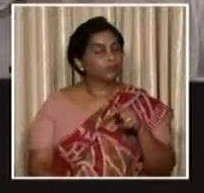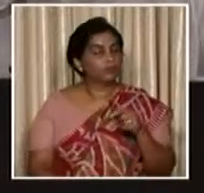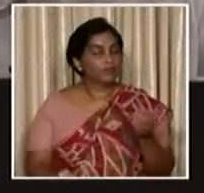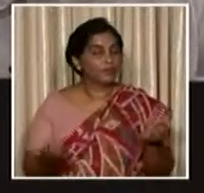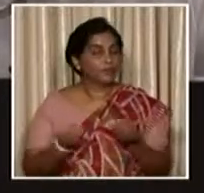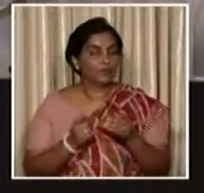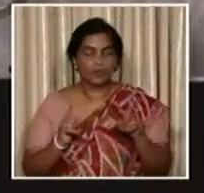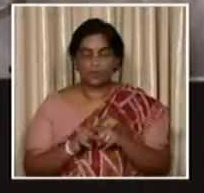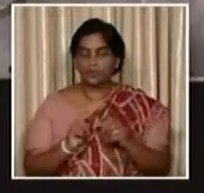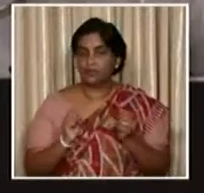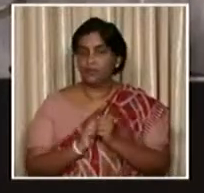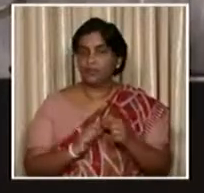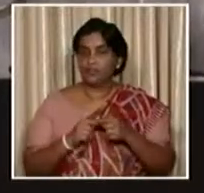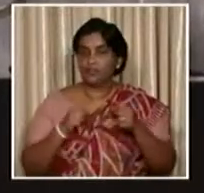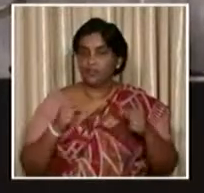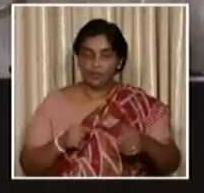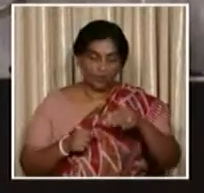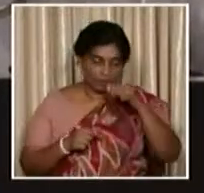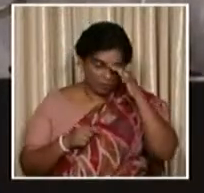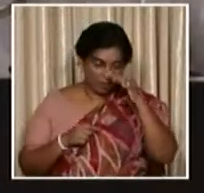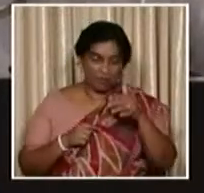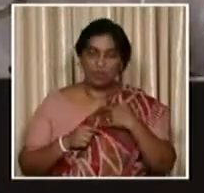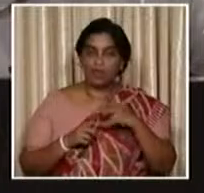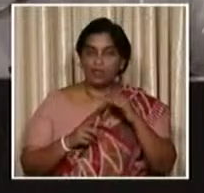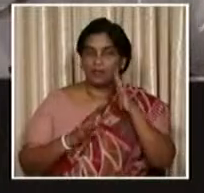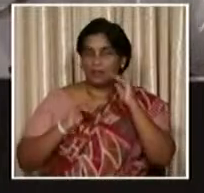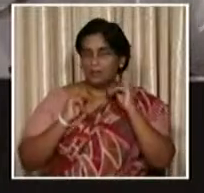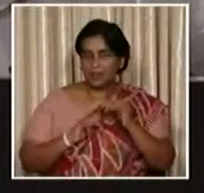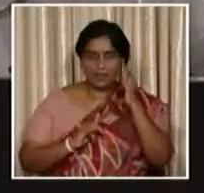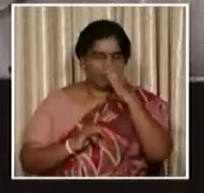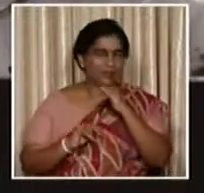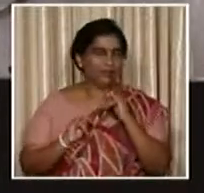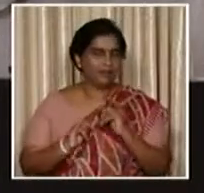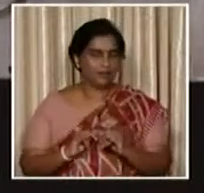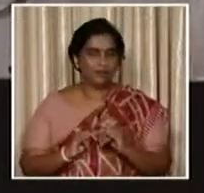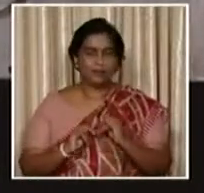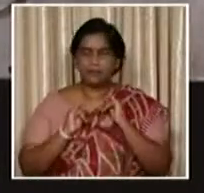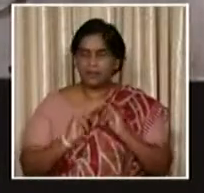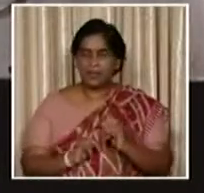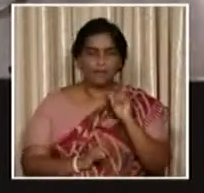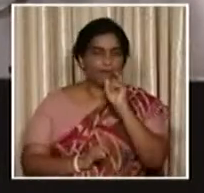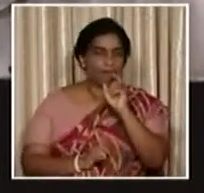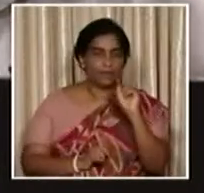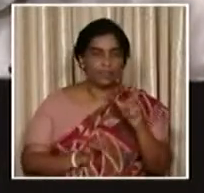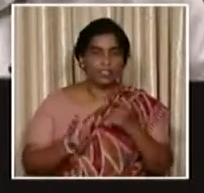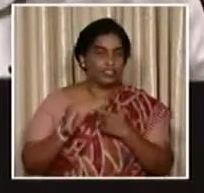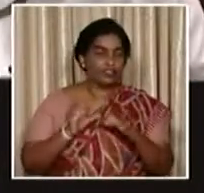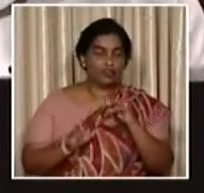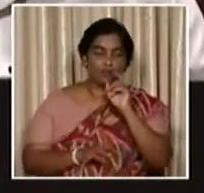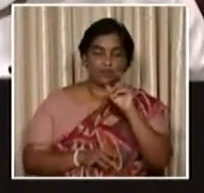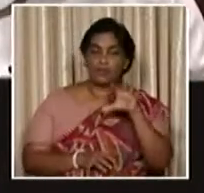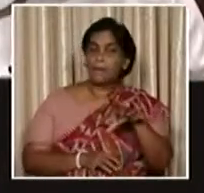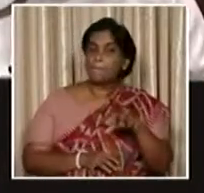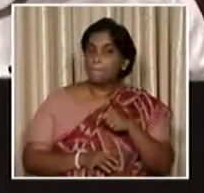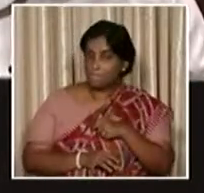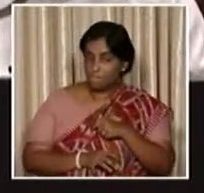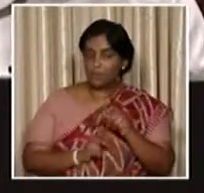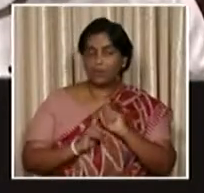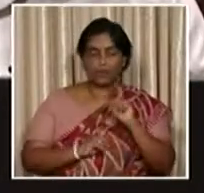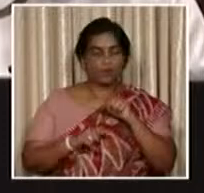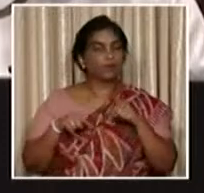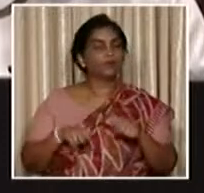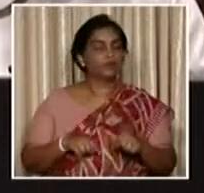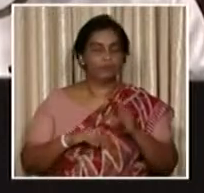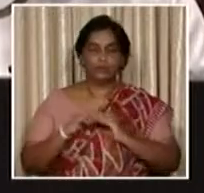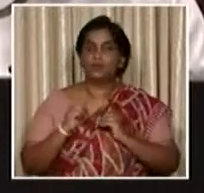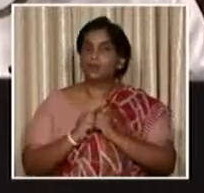අතදරුවෙක් වගේ වැඩ කරන මේ විපක්ෂ නායකතුමා අශෝබන ලෙස නරක වචන සහ සත්තුන්ගේ වචන පාවිච්චි කරමින් මේ පාර්ලිමේන්තුවේ